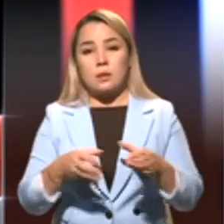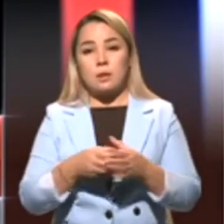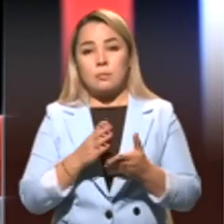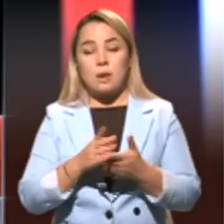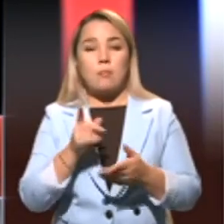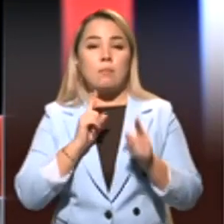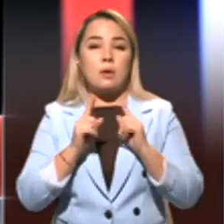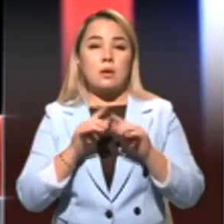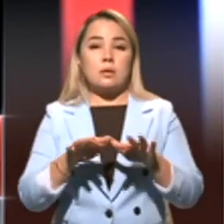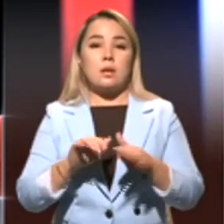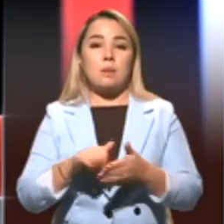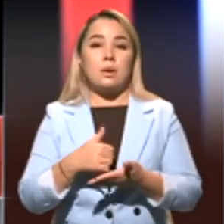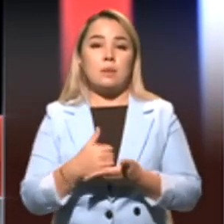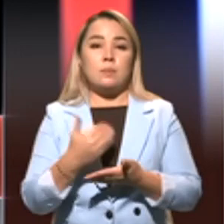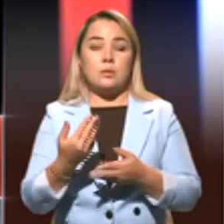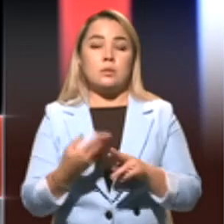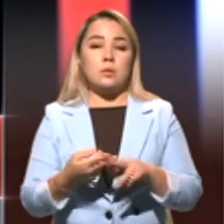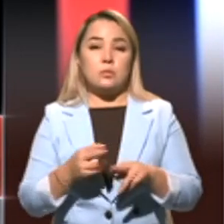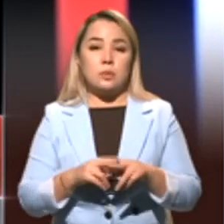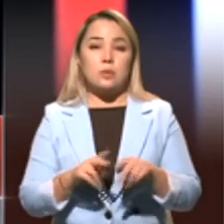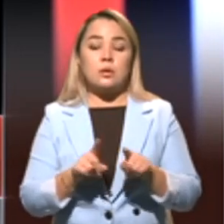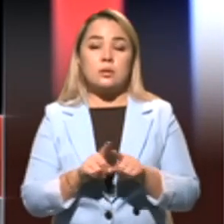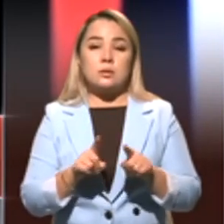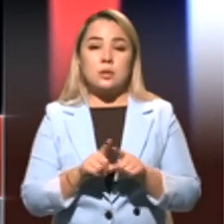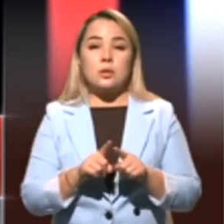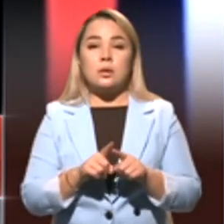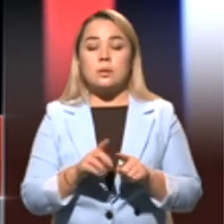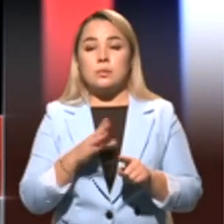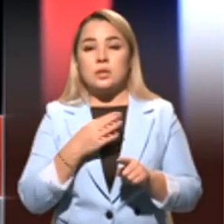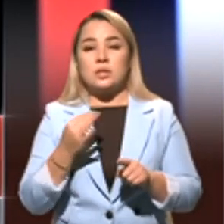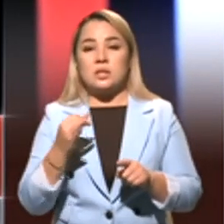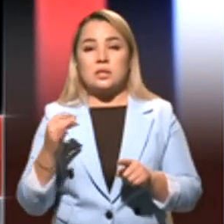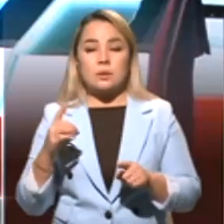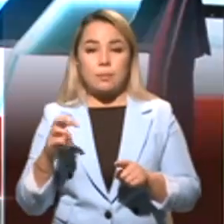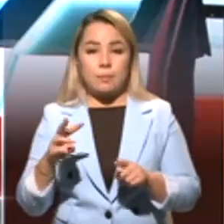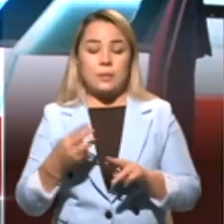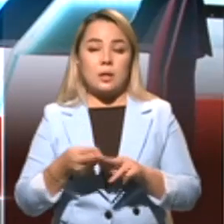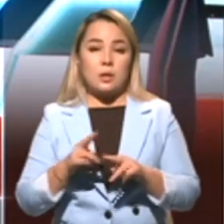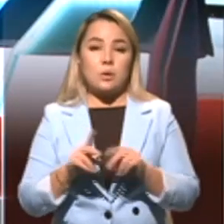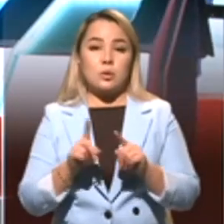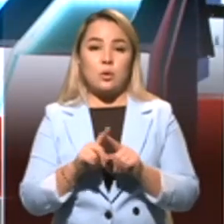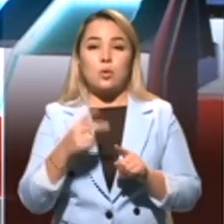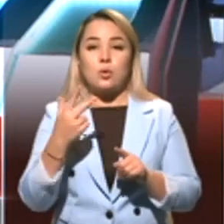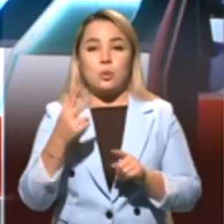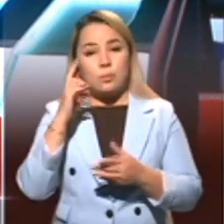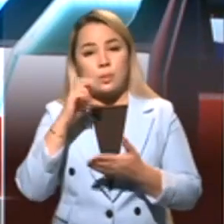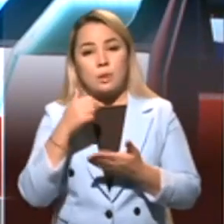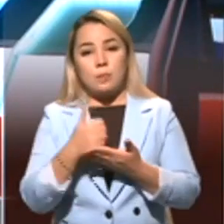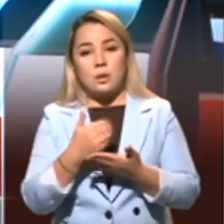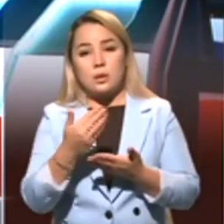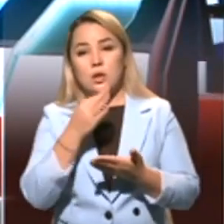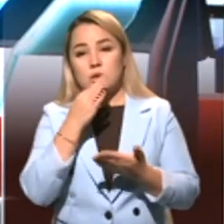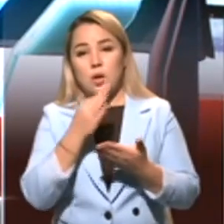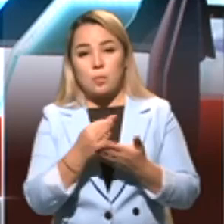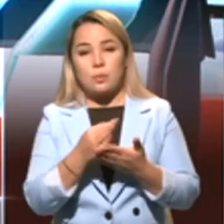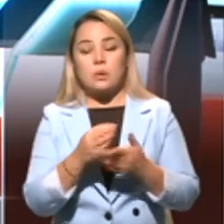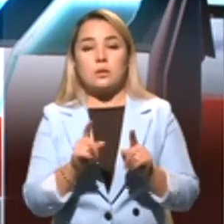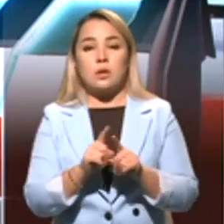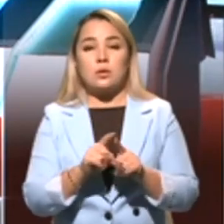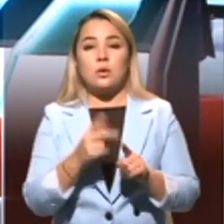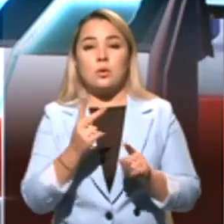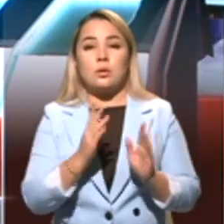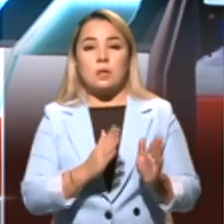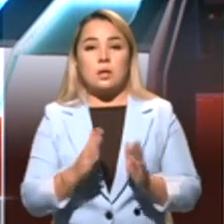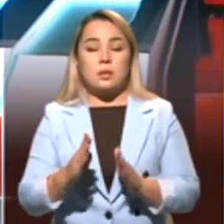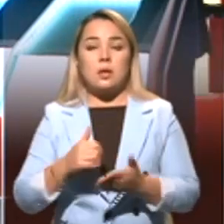Ал парламенттің басшысы жаңағы шиизм дейді ғой. Былай қарасаңыз, үш мемлекетке жауапты үш жаңағы